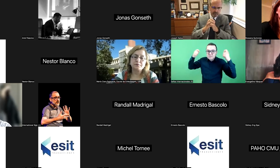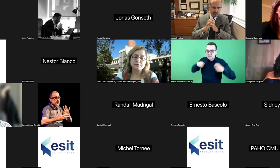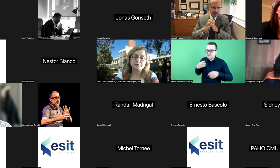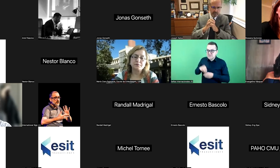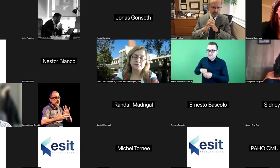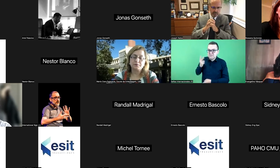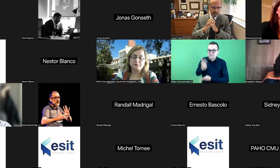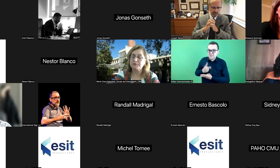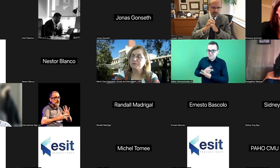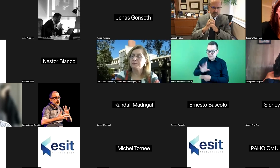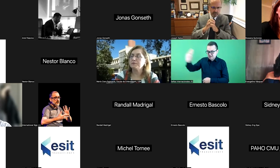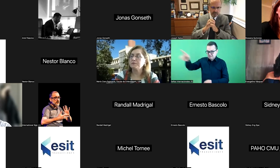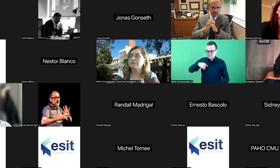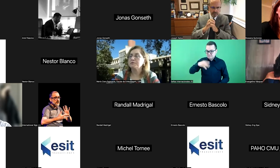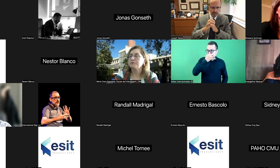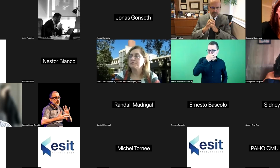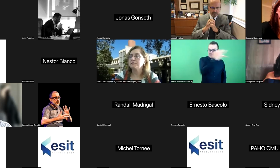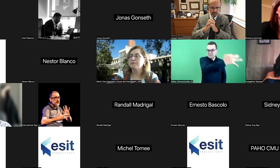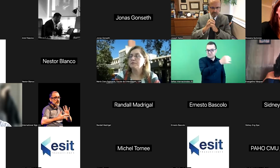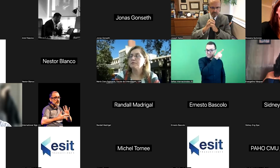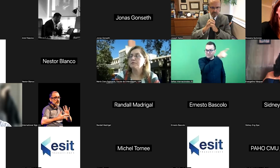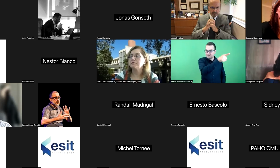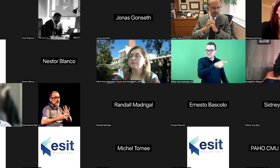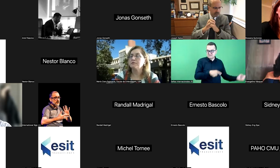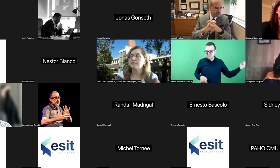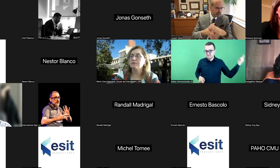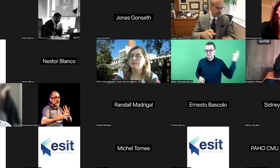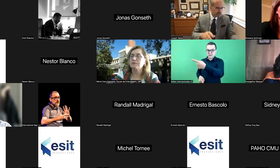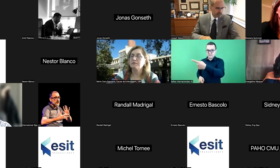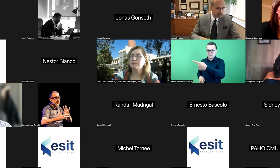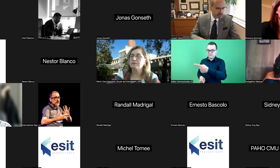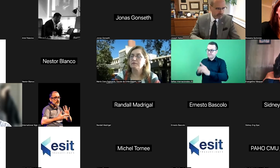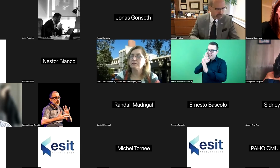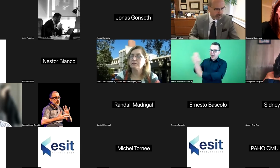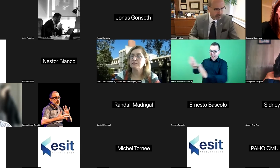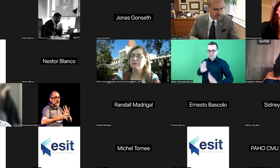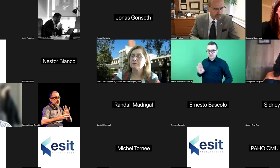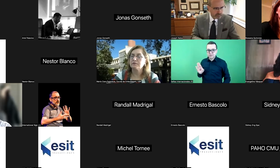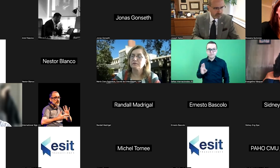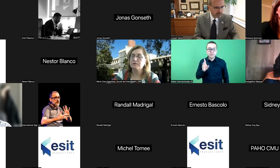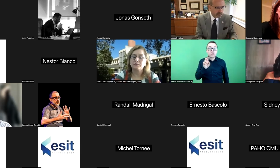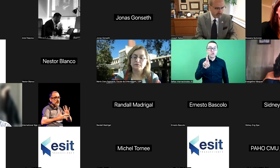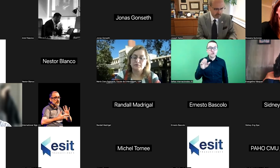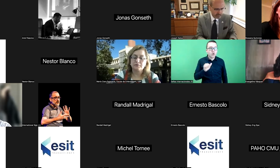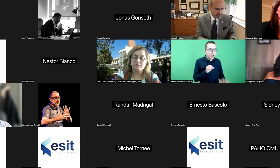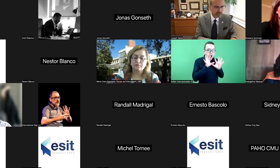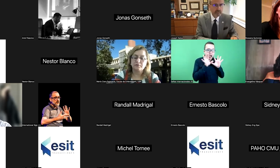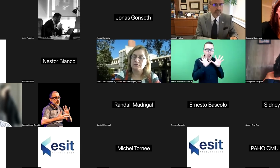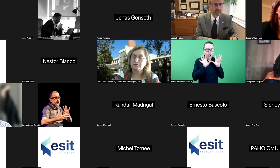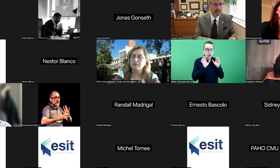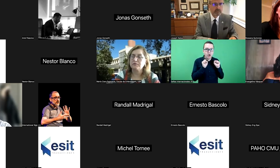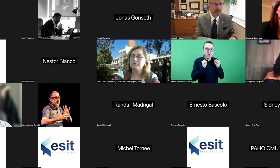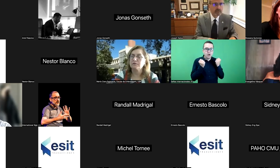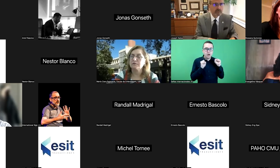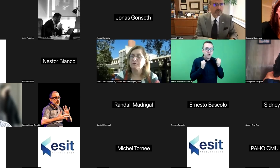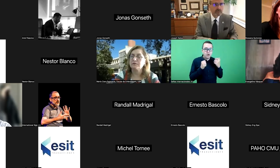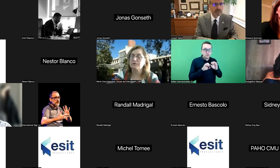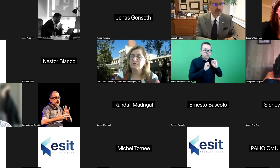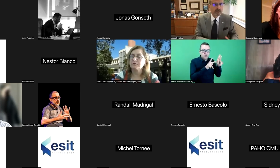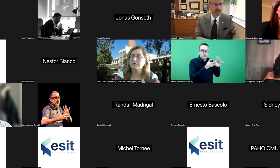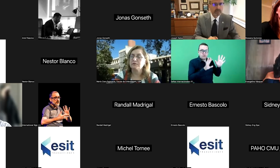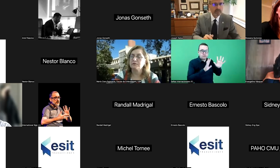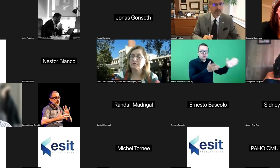de drogue très violent et qu'il allait contacter ses copains si sa femme n'était pas prise en charge. Et bien évidemment,